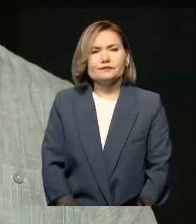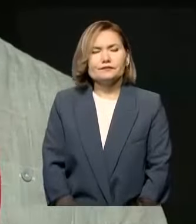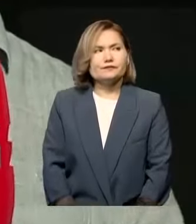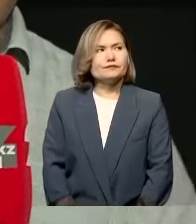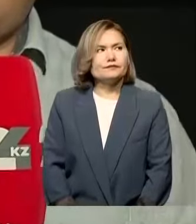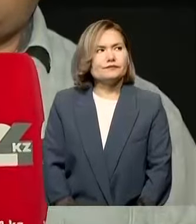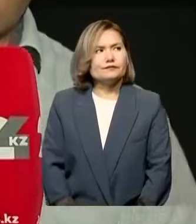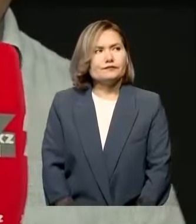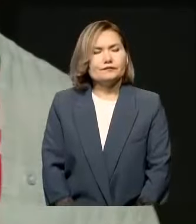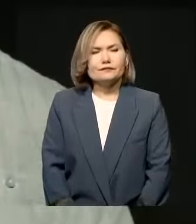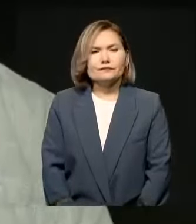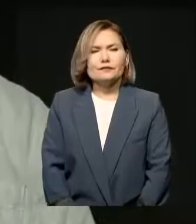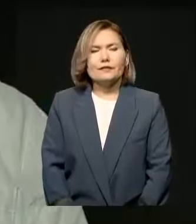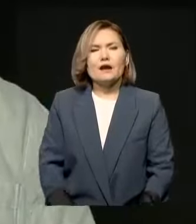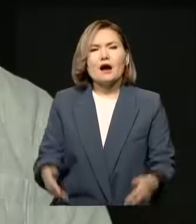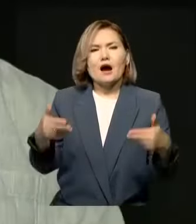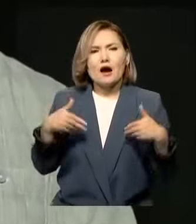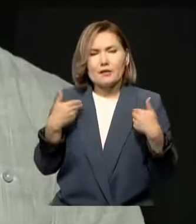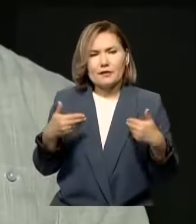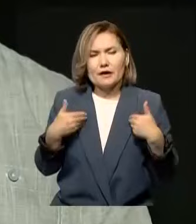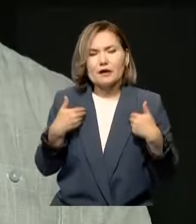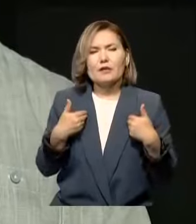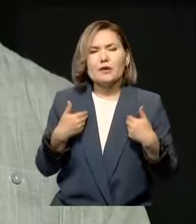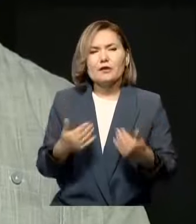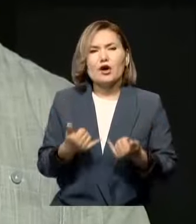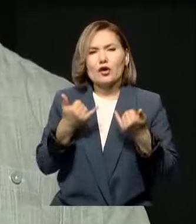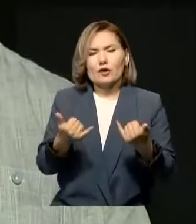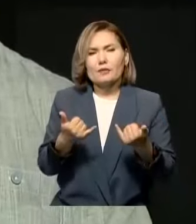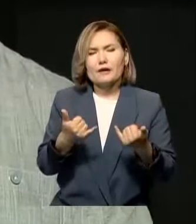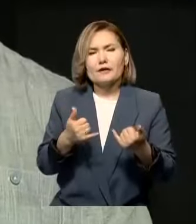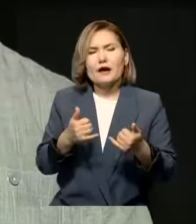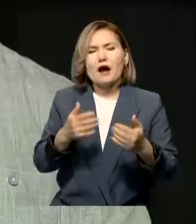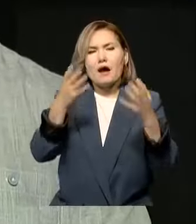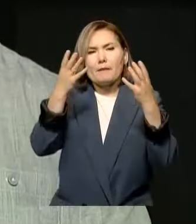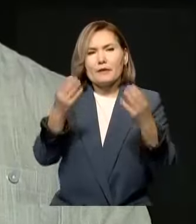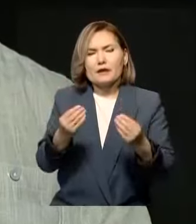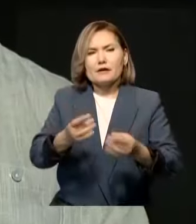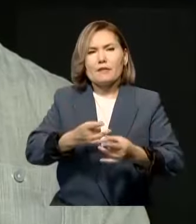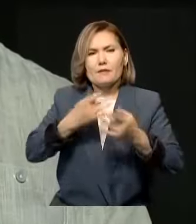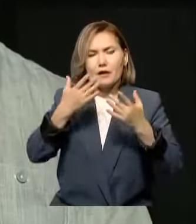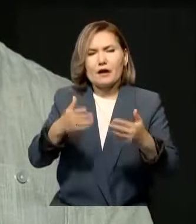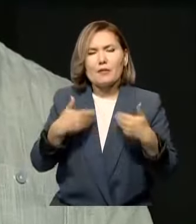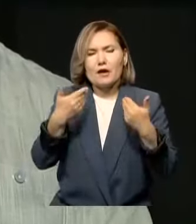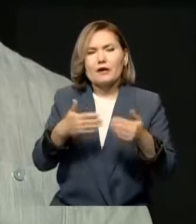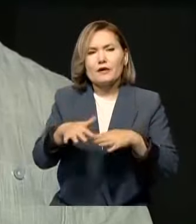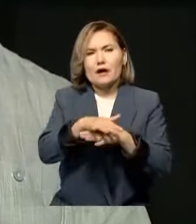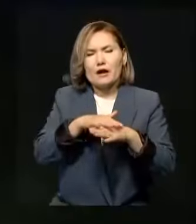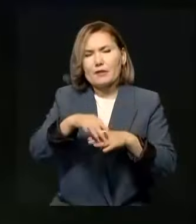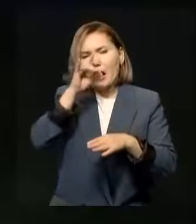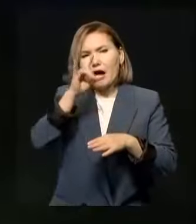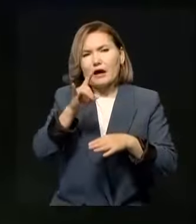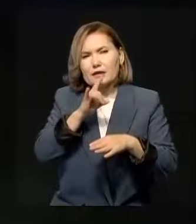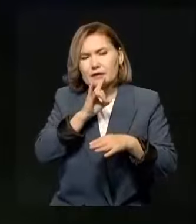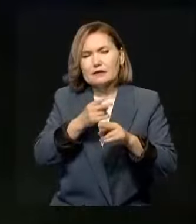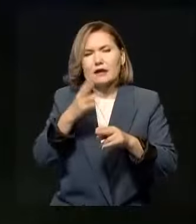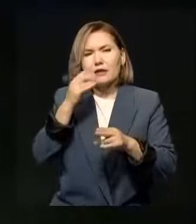Алмас. Ассалам алейкум, дастан, армысыз құрметті көрермен, Конституция күні құтты болсын. Нұраның жарқырауы шынымен де